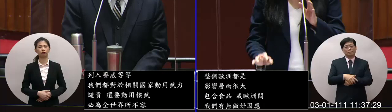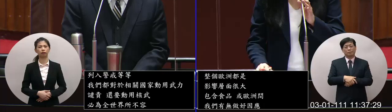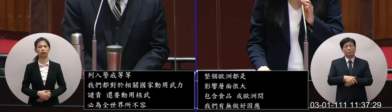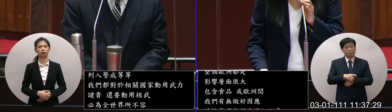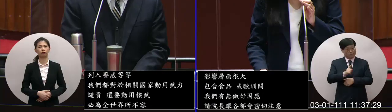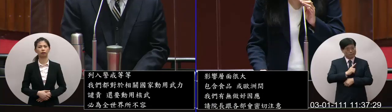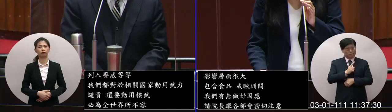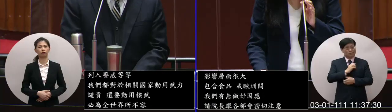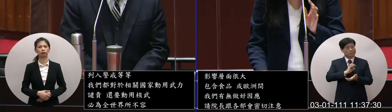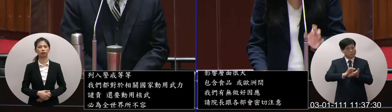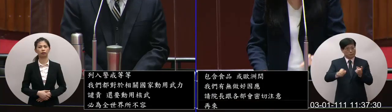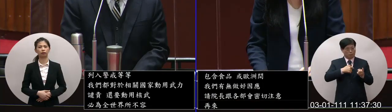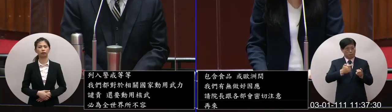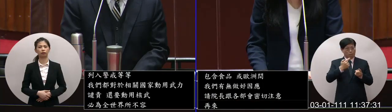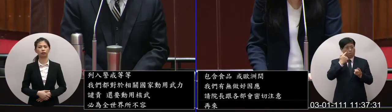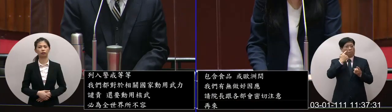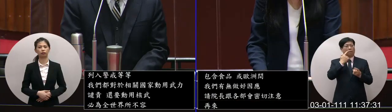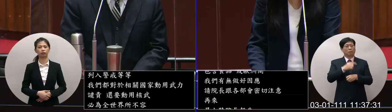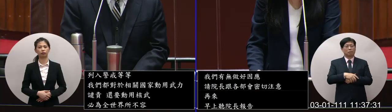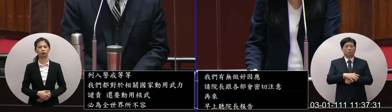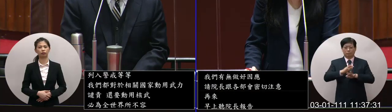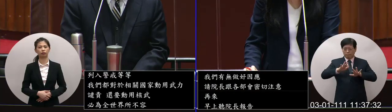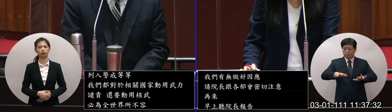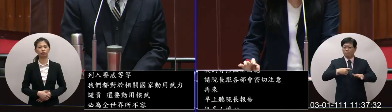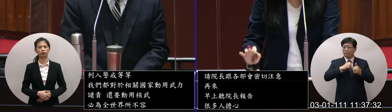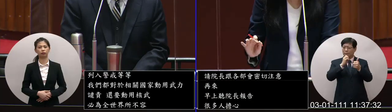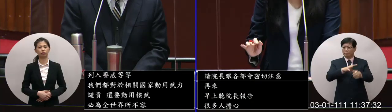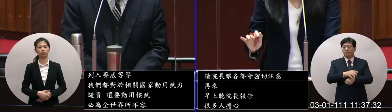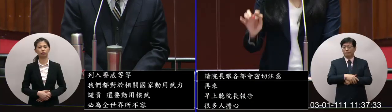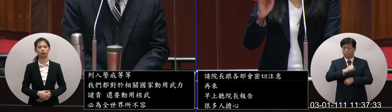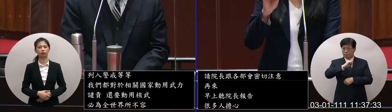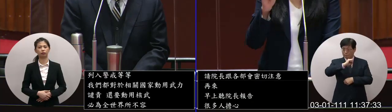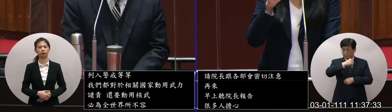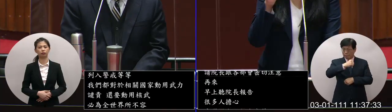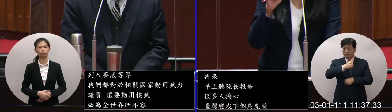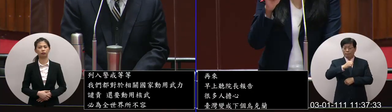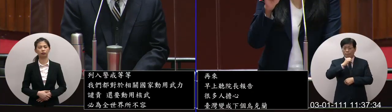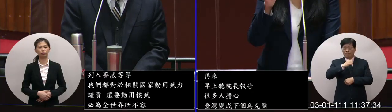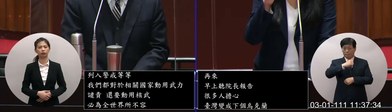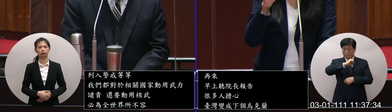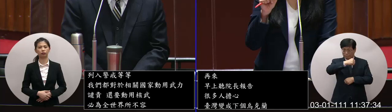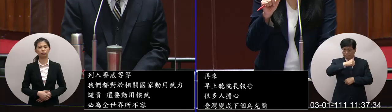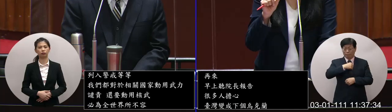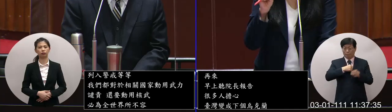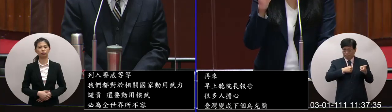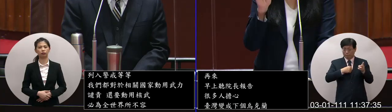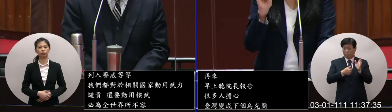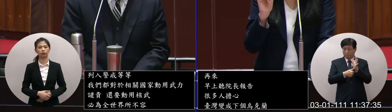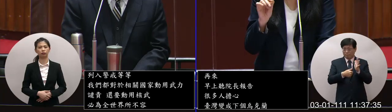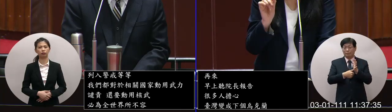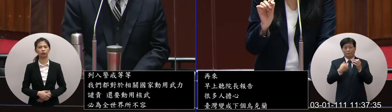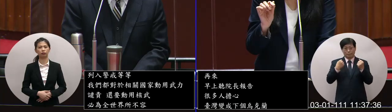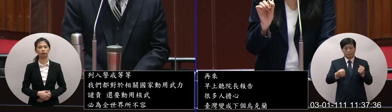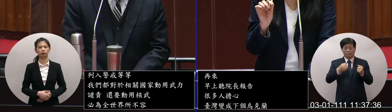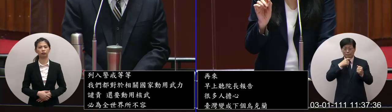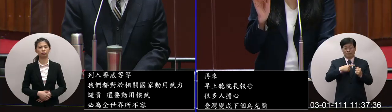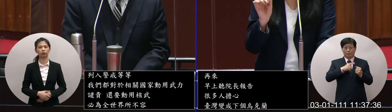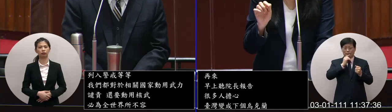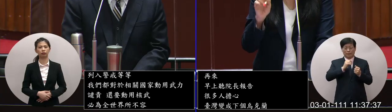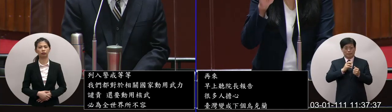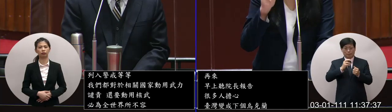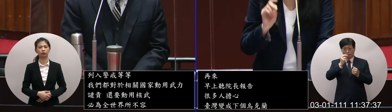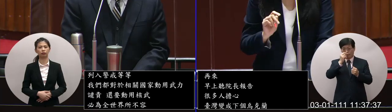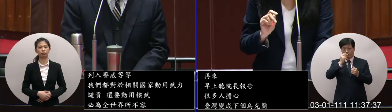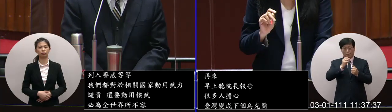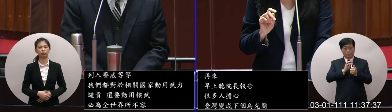您用您的用词其实蛮重的哦，但是我必须要讲哦，台湾这个台湾这个名词现在在 Twitter 上面哦是